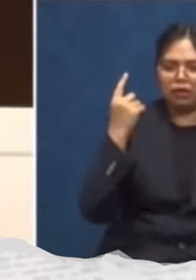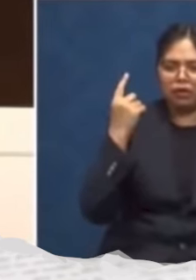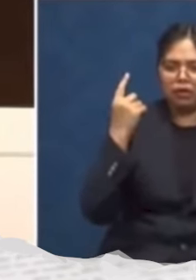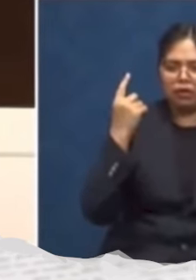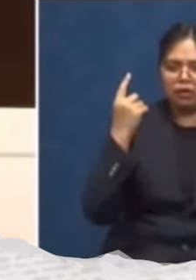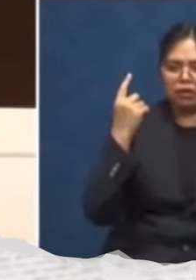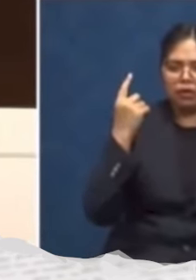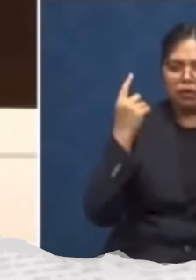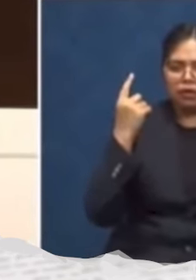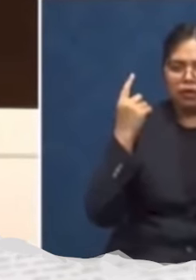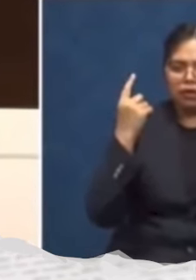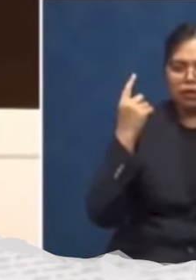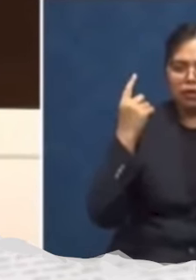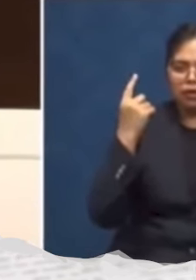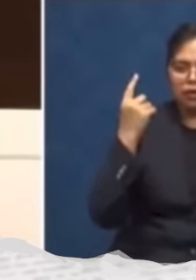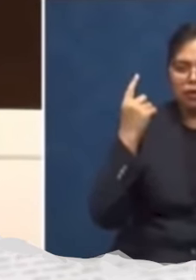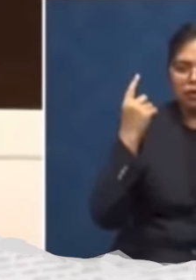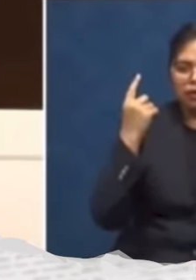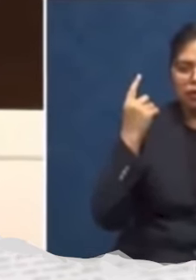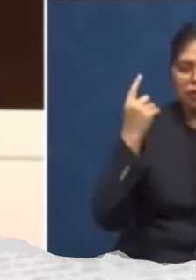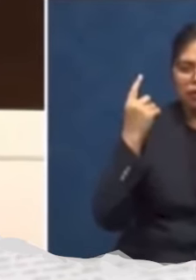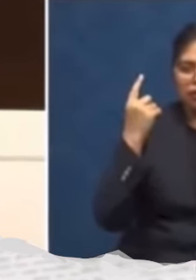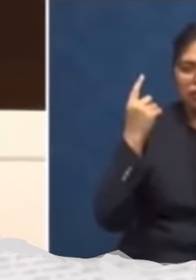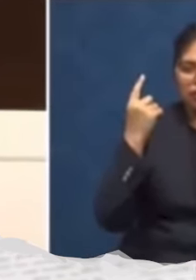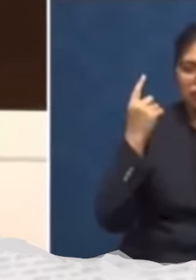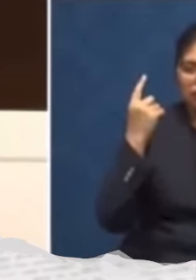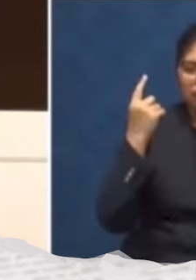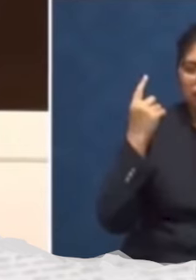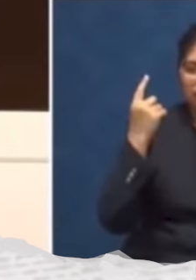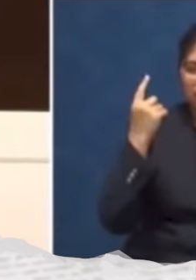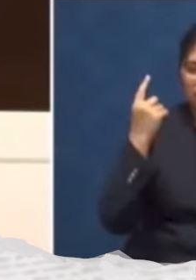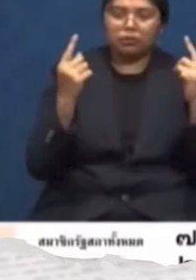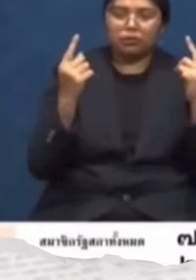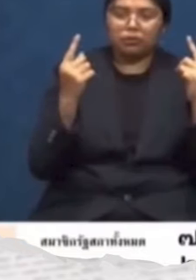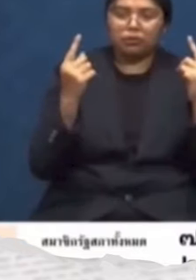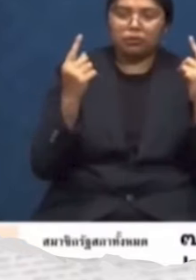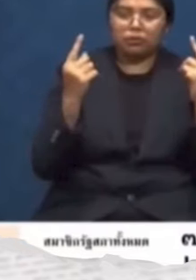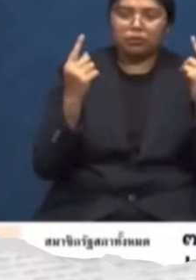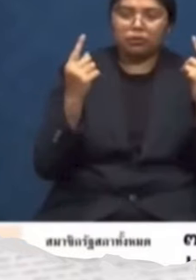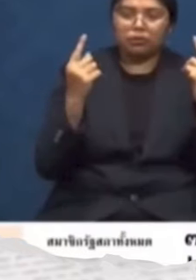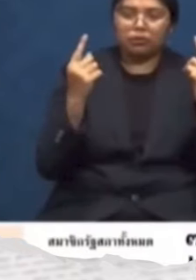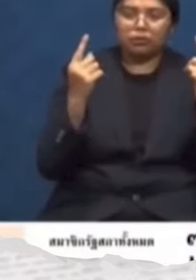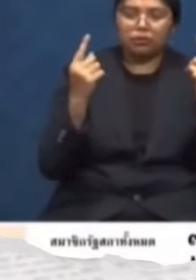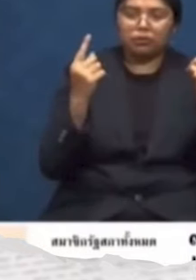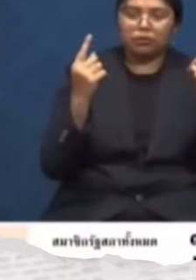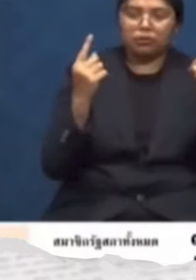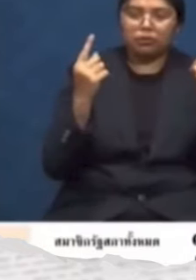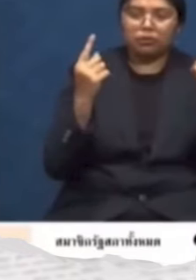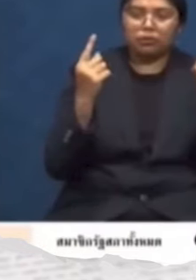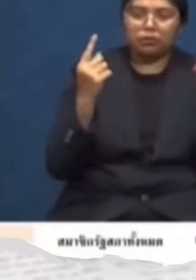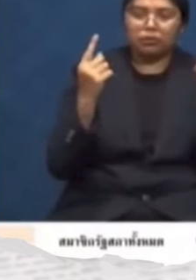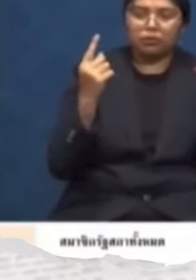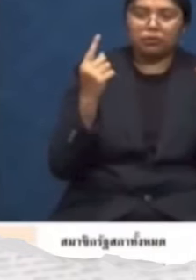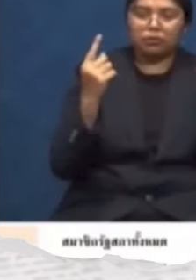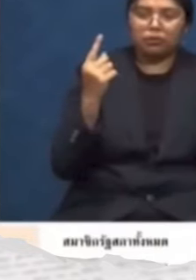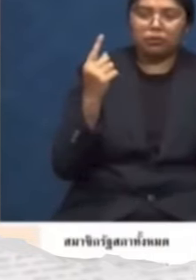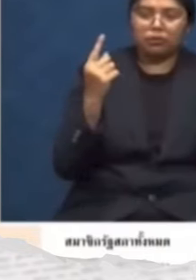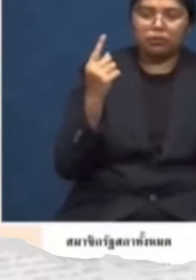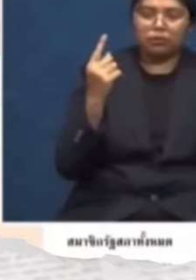นตรีท่านก็คงพูดเพื่อที่จะชี้แจงแต่อย่าใช้คำว่าเสียสีเลยและขอให้นายกรัฐมนตรีเนี่ยได้ชี้แจงต่อโด